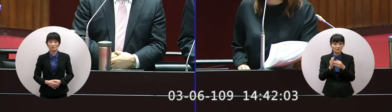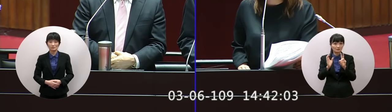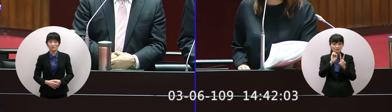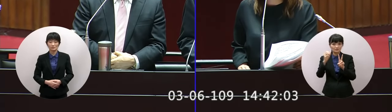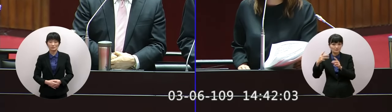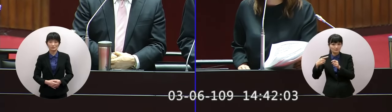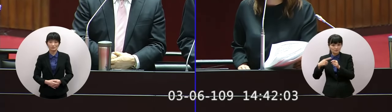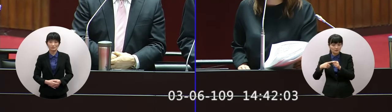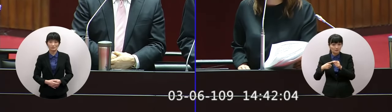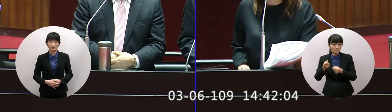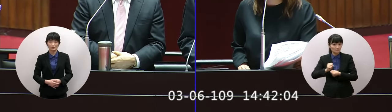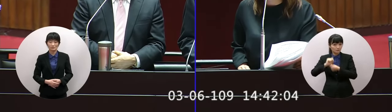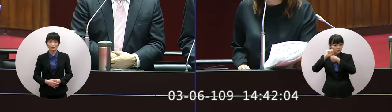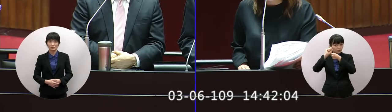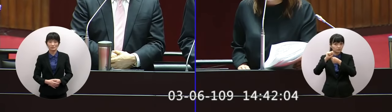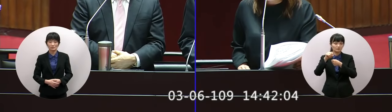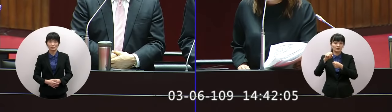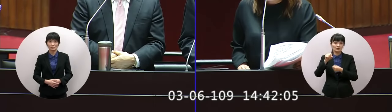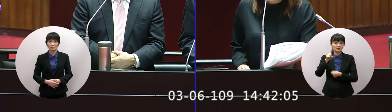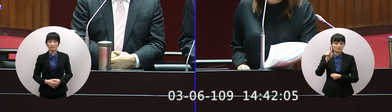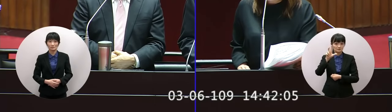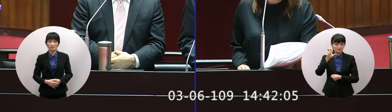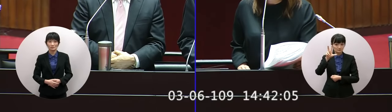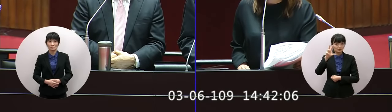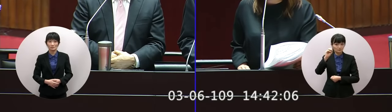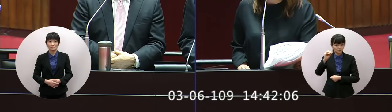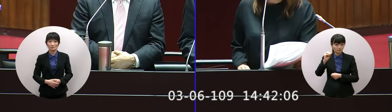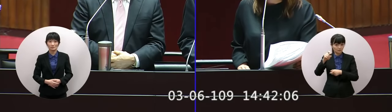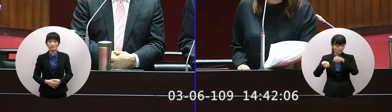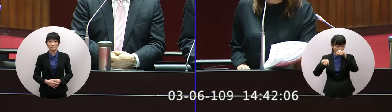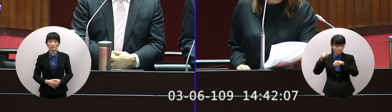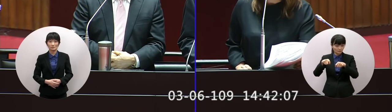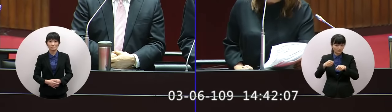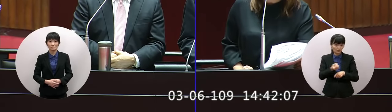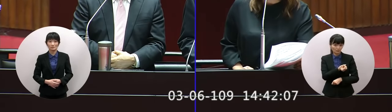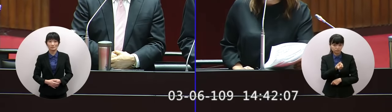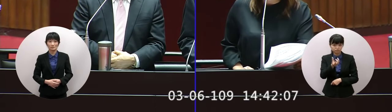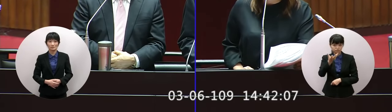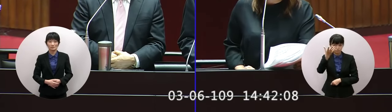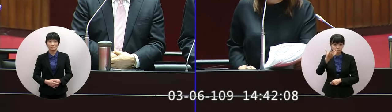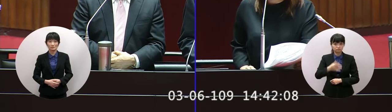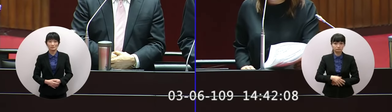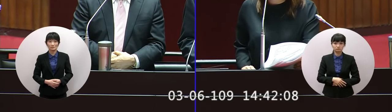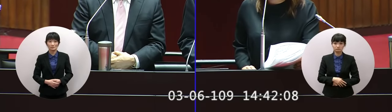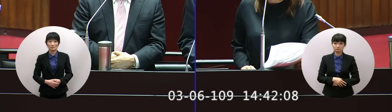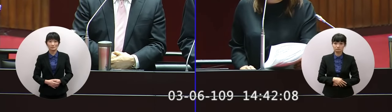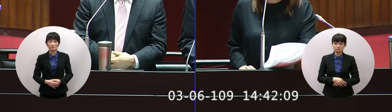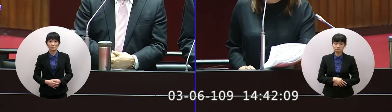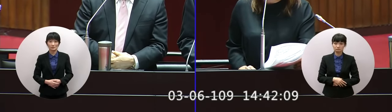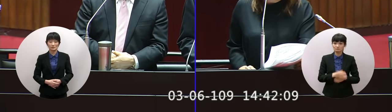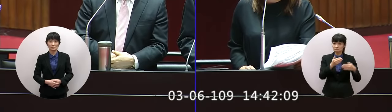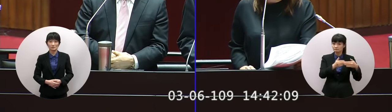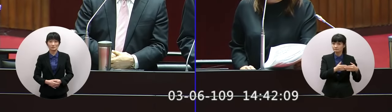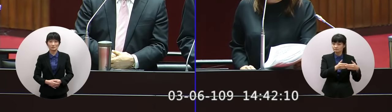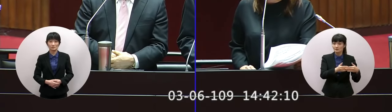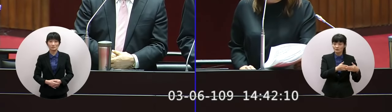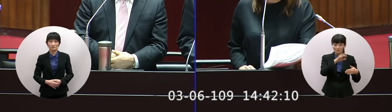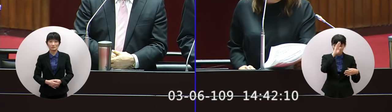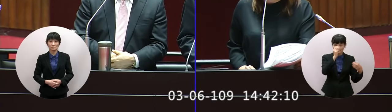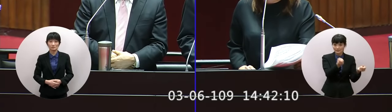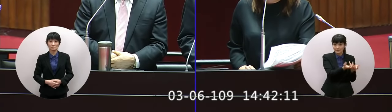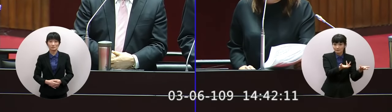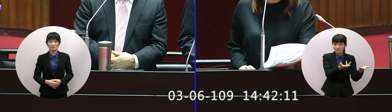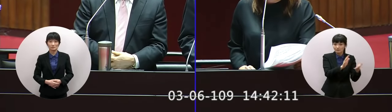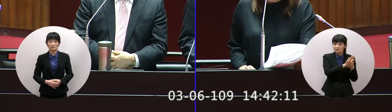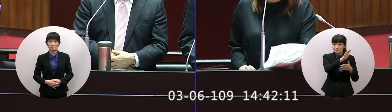到177万多公斤。就本席的了解，从大陆疫情爆发以后相